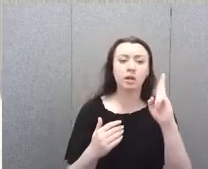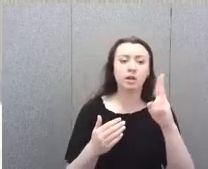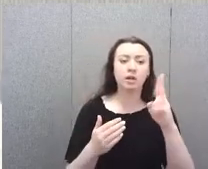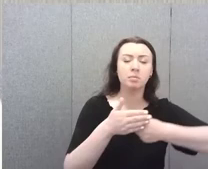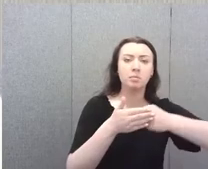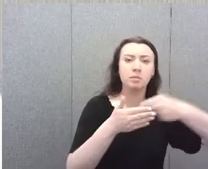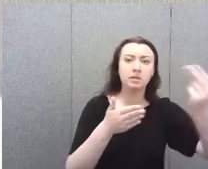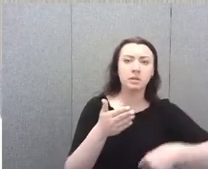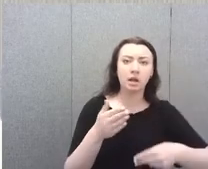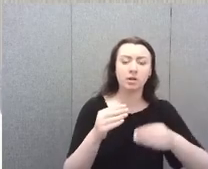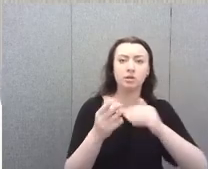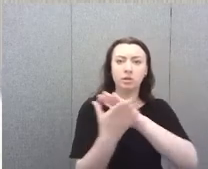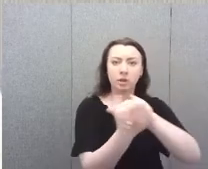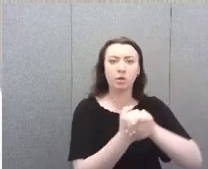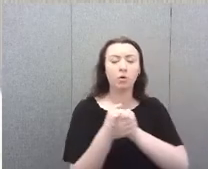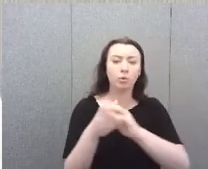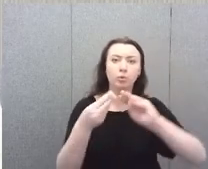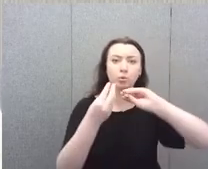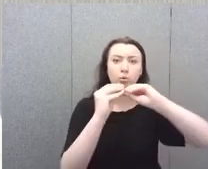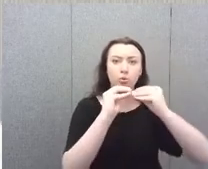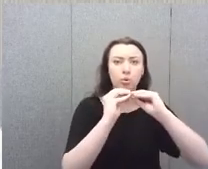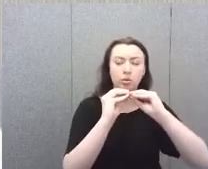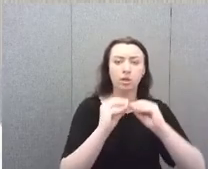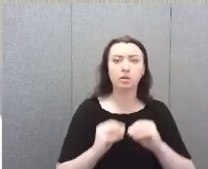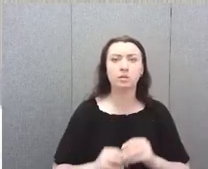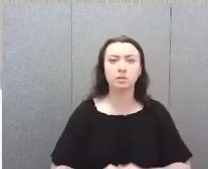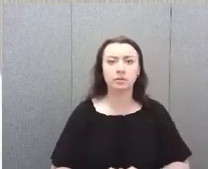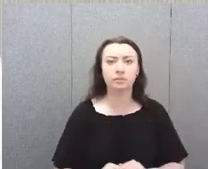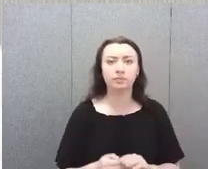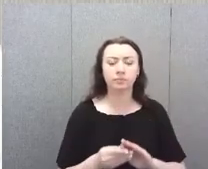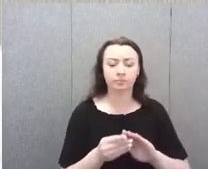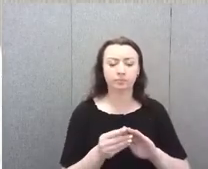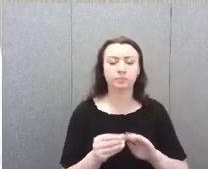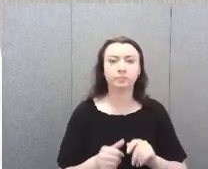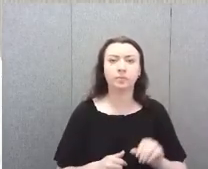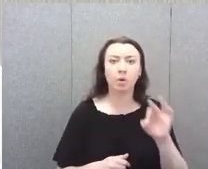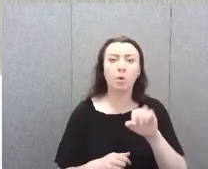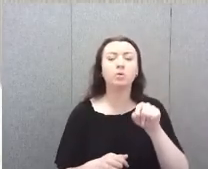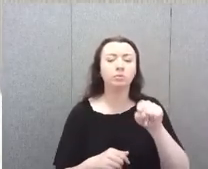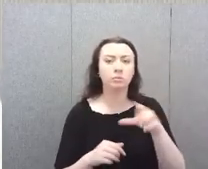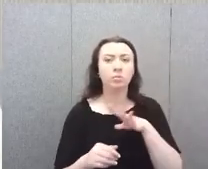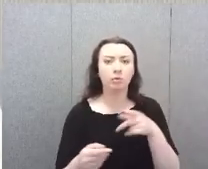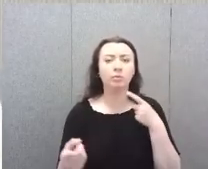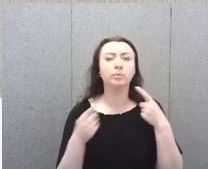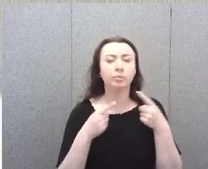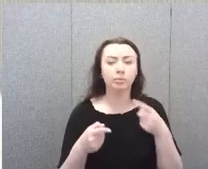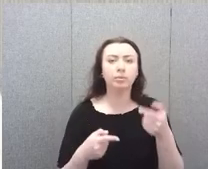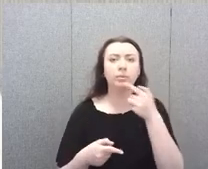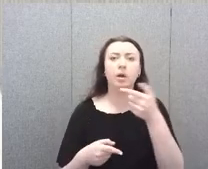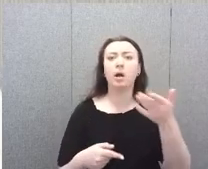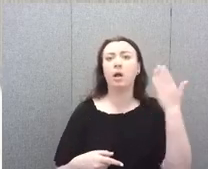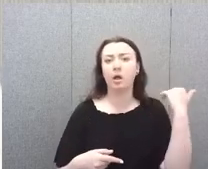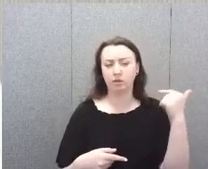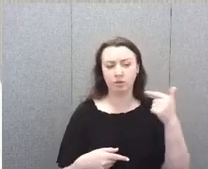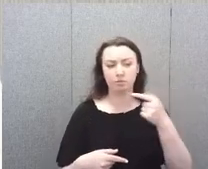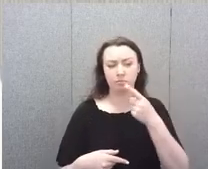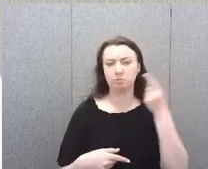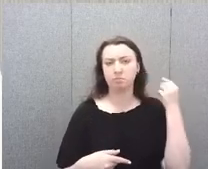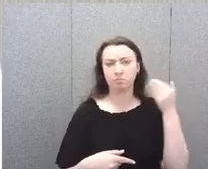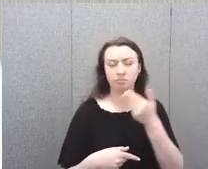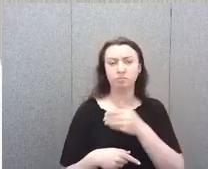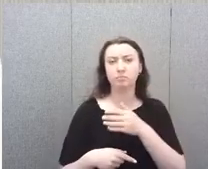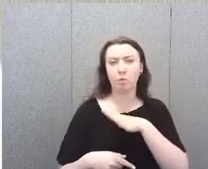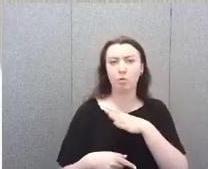среди посредников и еще меньшее количество среди тех, кто подписал мировое соглашение. Об этом уже говорили во время